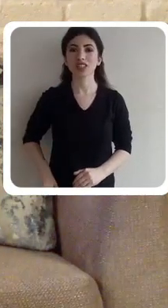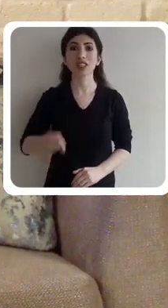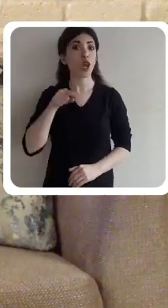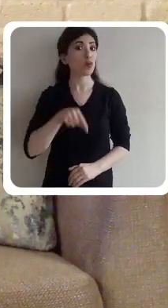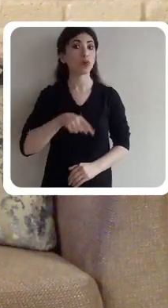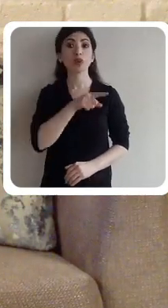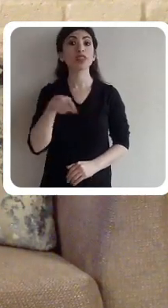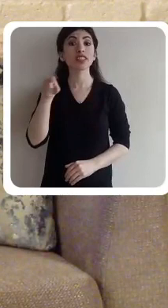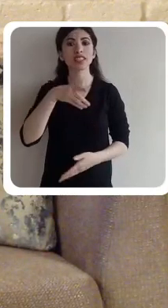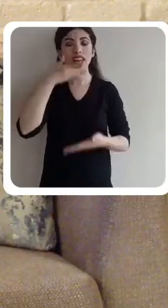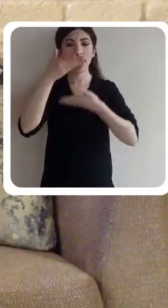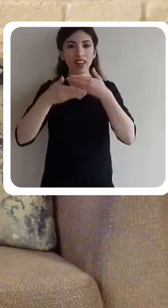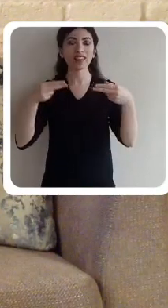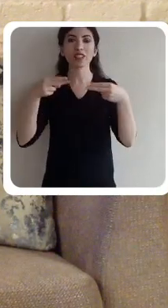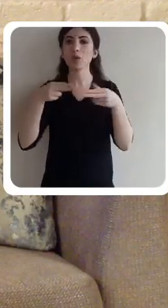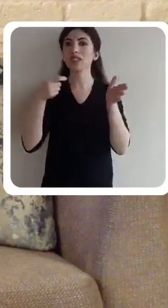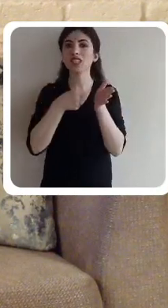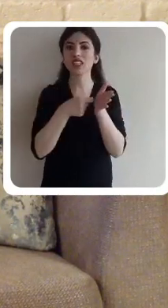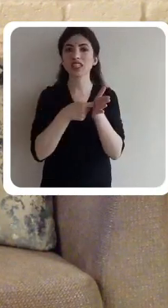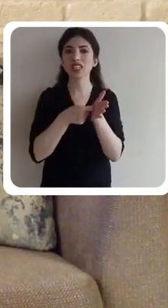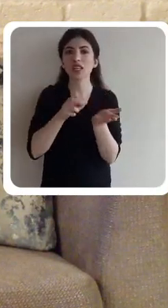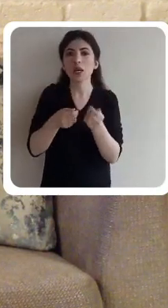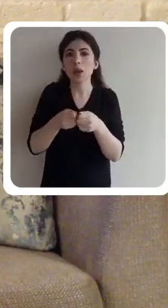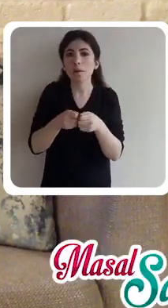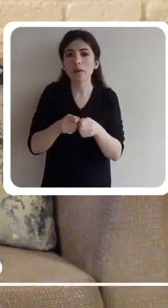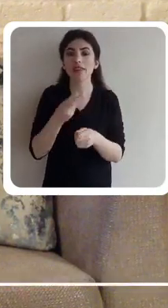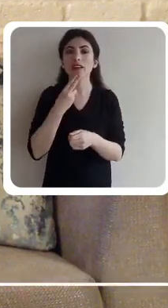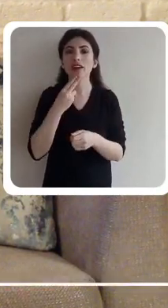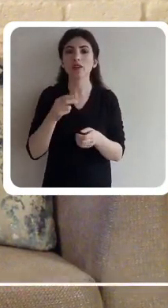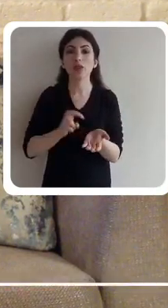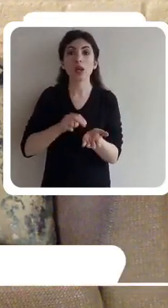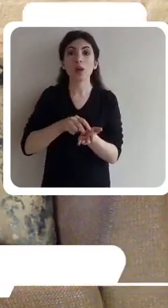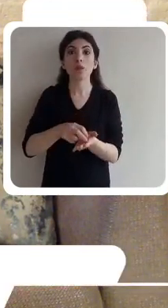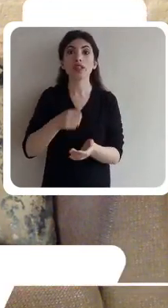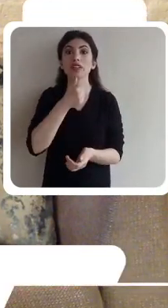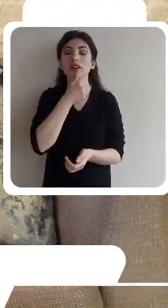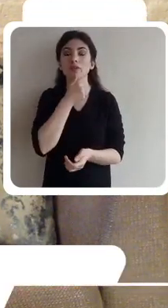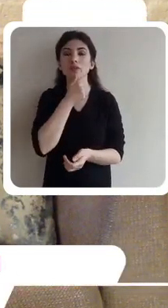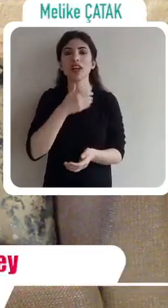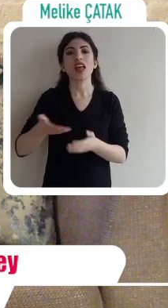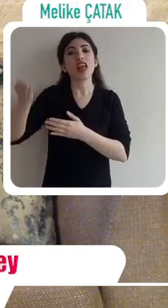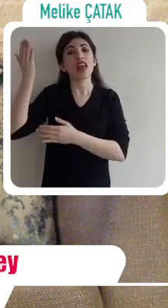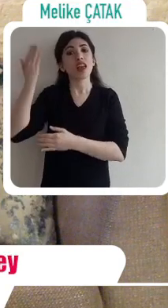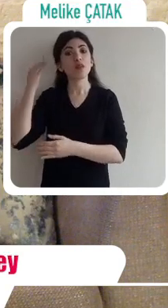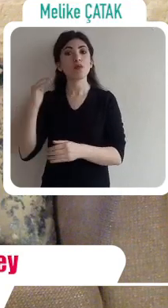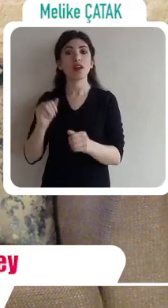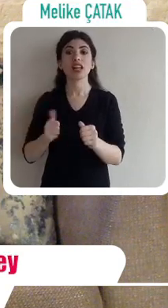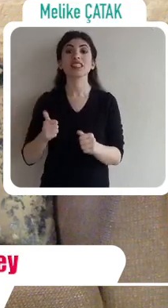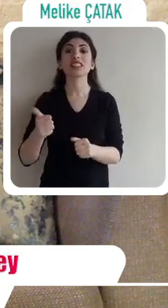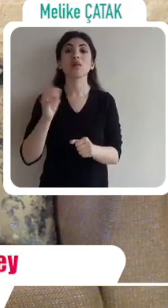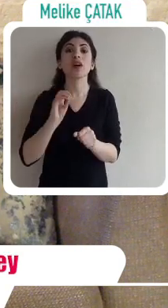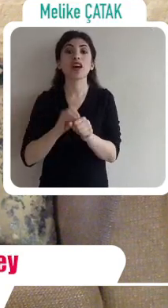Merhaba çocuklar. Bugün size anlatacağım masalın adı Bit Hatun ve Pirebek. Evvel zaman içinde,